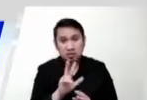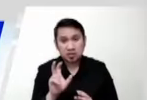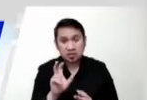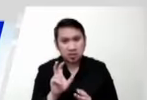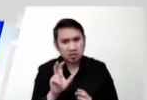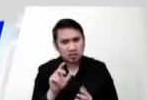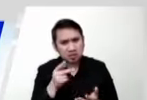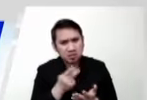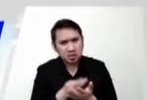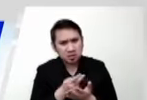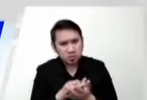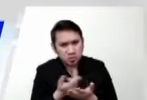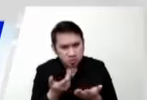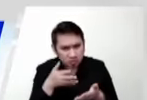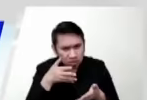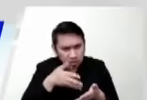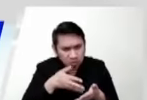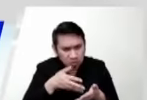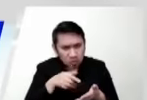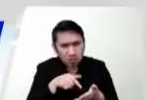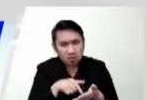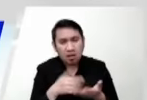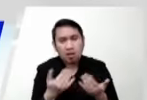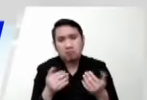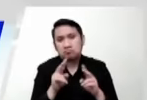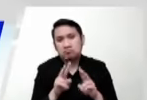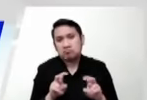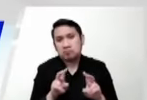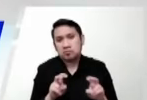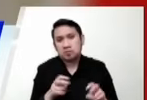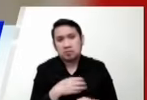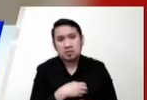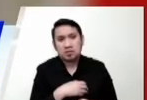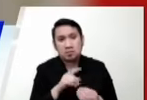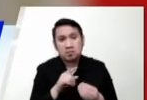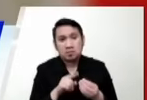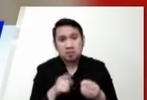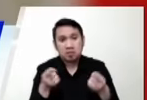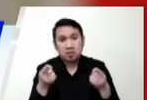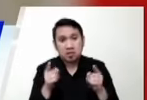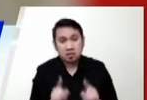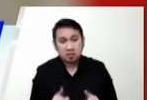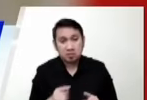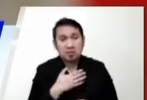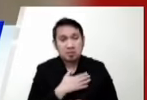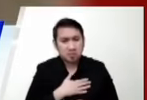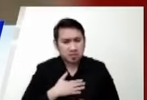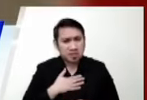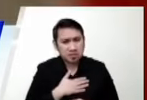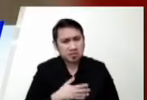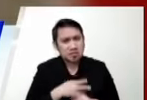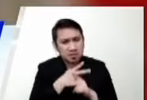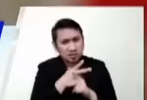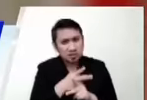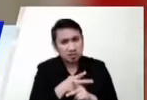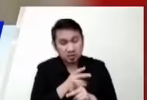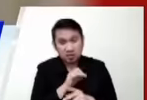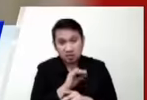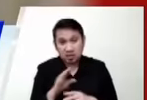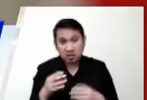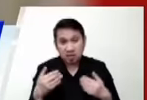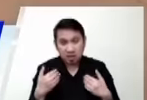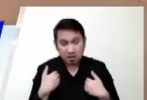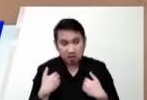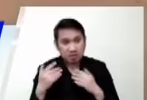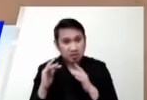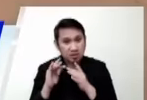sa kanyang e-wallet. Iniimbestiga na ng pulisya ang insidente. Paalala ng mga otoridad, magdoble ingat kung makikipag-transaksyon online.